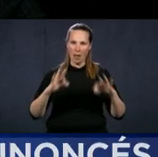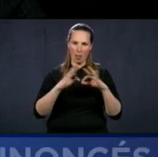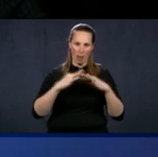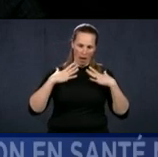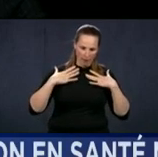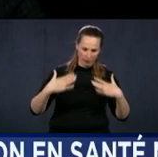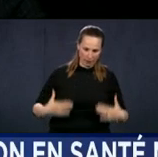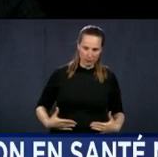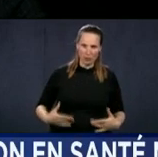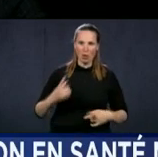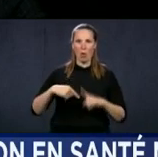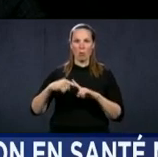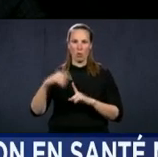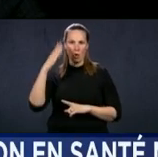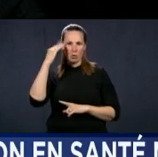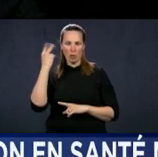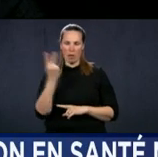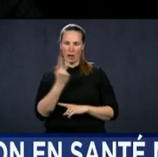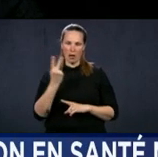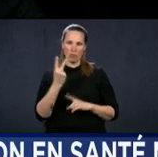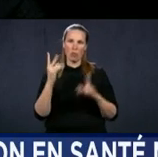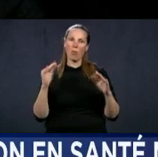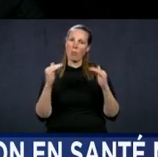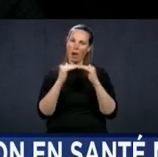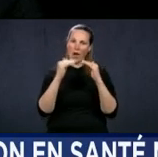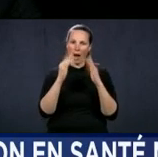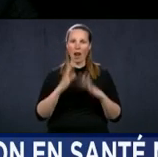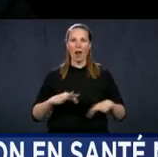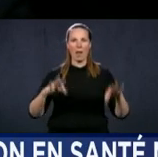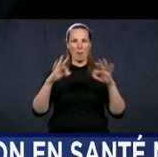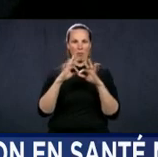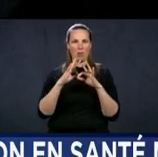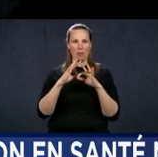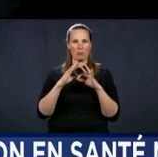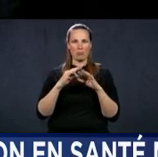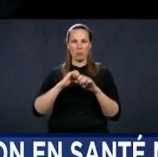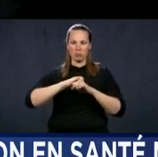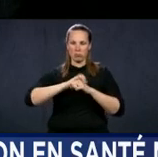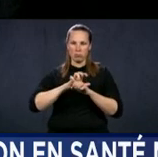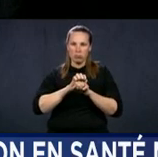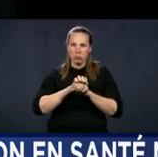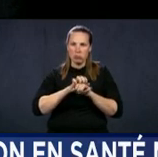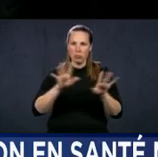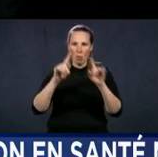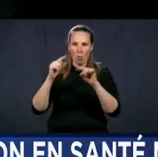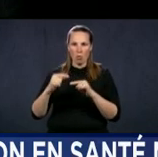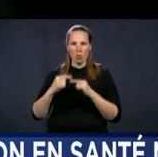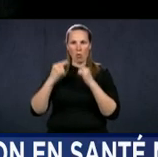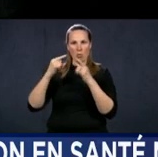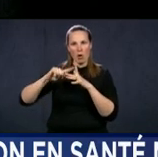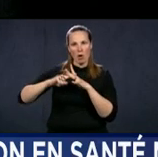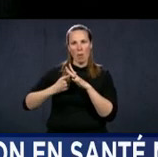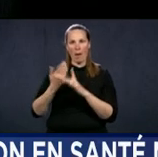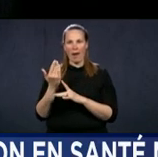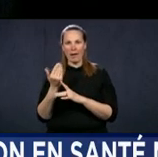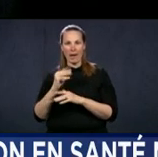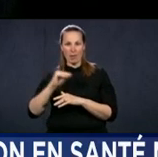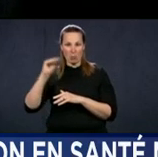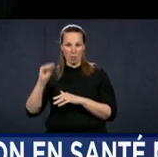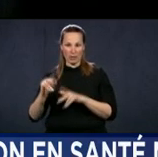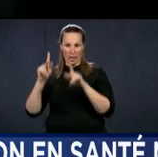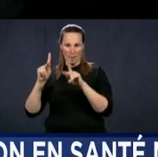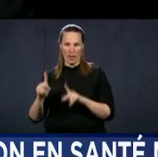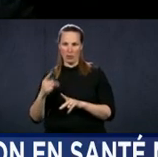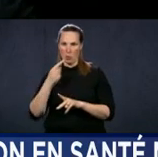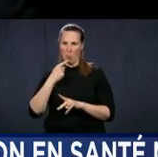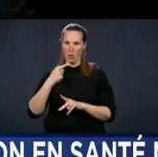ensemble. Alors, depuis le début de la pandémie, chez nous, 15 % des gens ont rapporté vivre de la détresse. C'est 7 fois plus